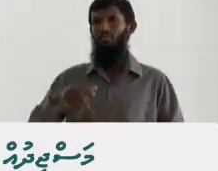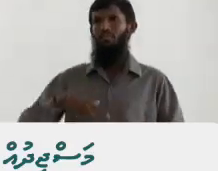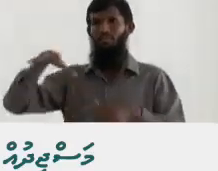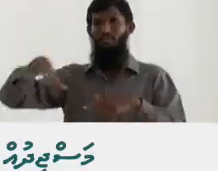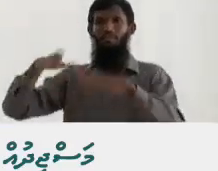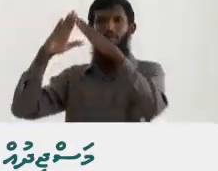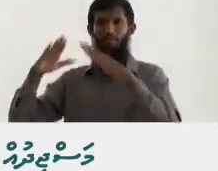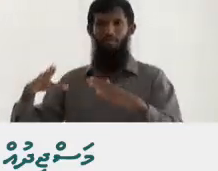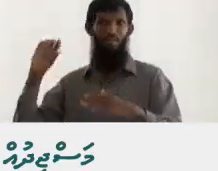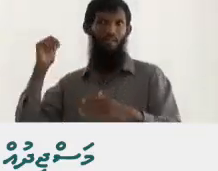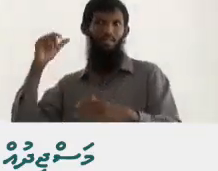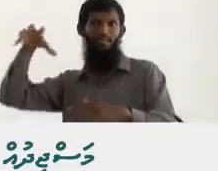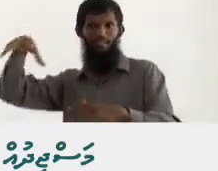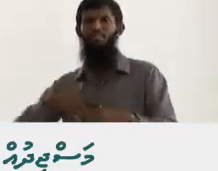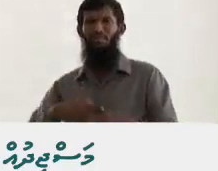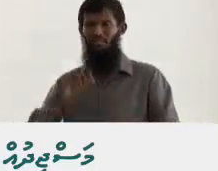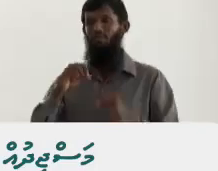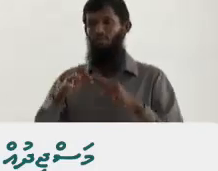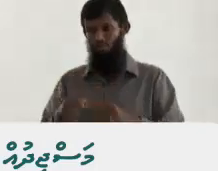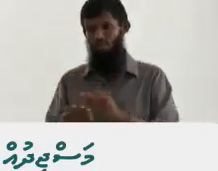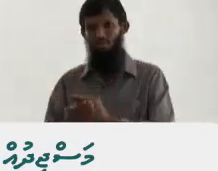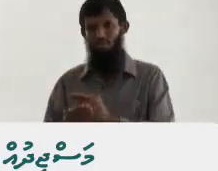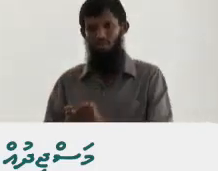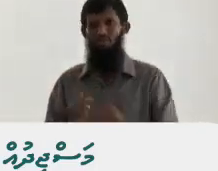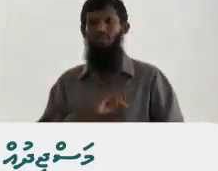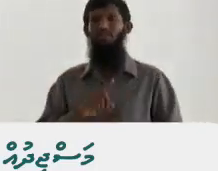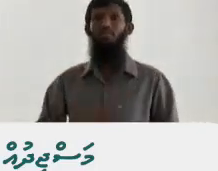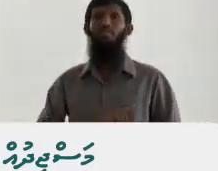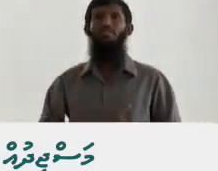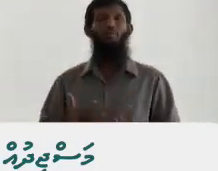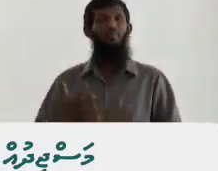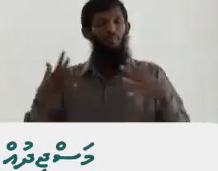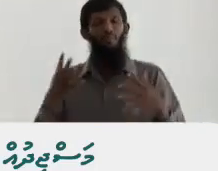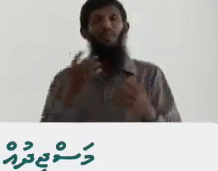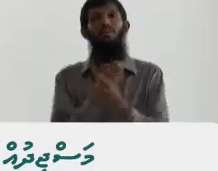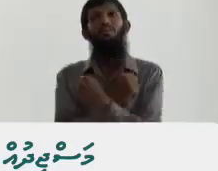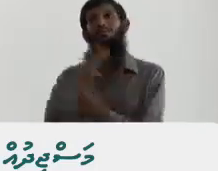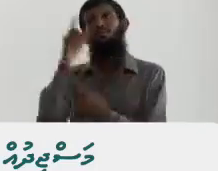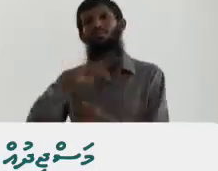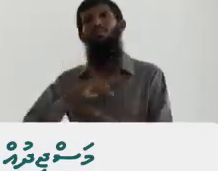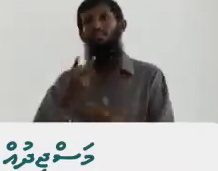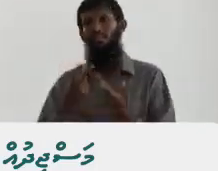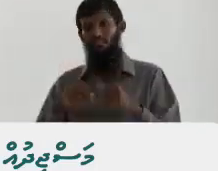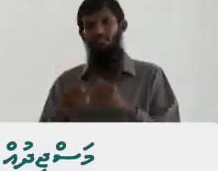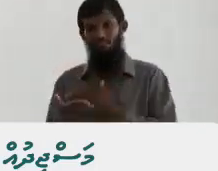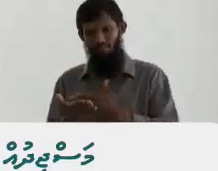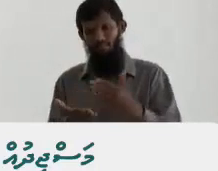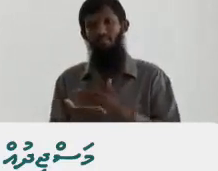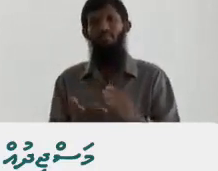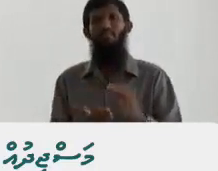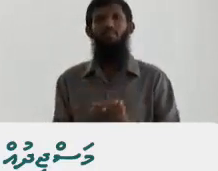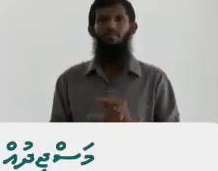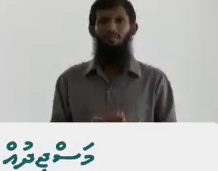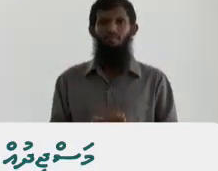وي طاهر وغن ميهم دك الله لوب وديغم وت كيرت رسول الله صلى الله